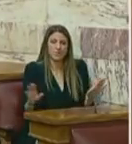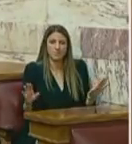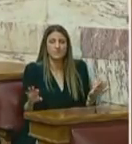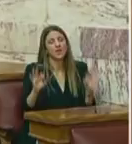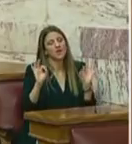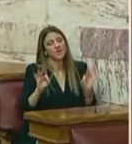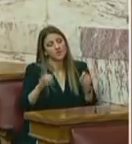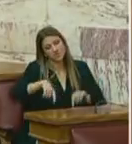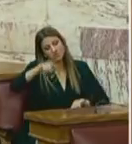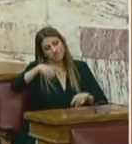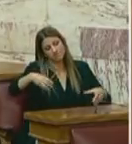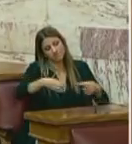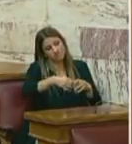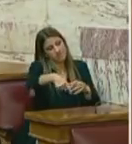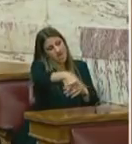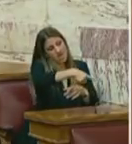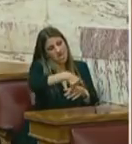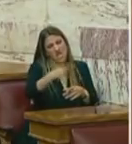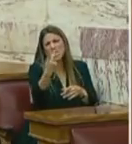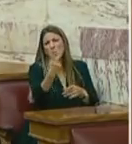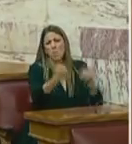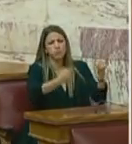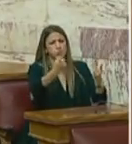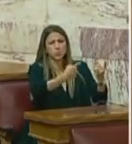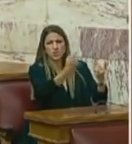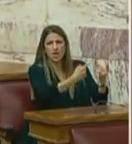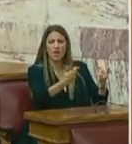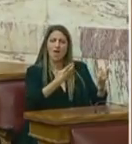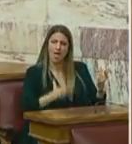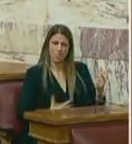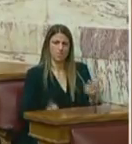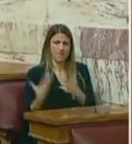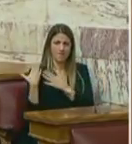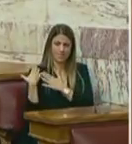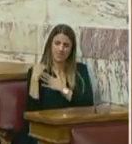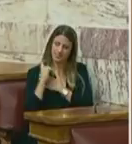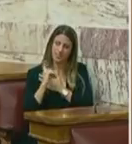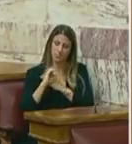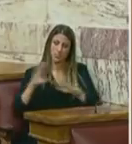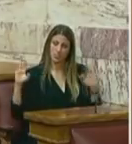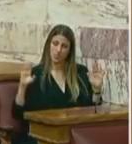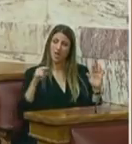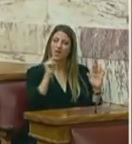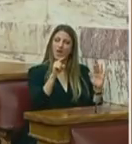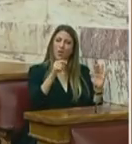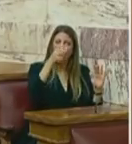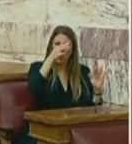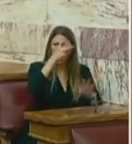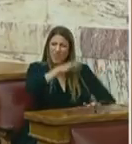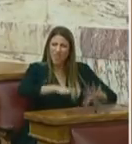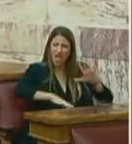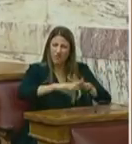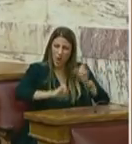ελληνικής κοινωνίας και συγκεκριμένα κοινωνικά στρώματα που φέρουν ευθύνη, διότι στήριξαν και νομιμοποίησαν αυτό το διεφθαρμένο σύστημα